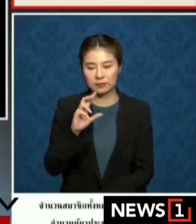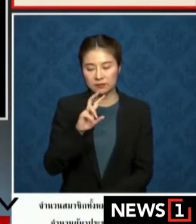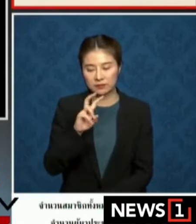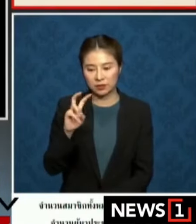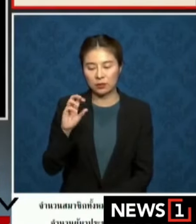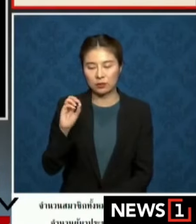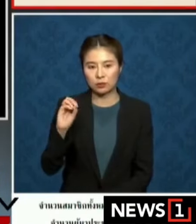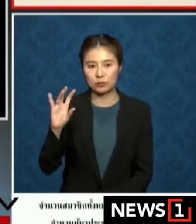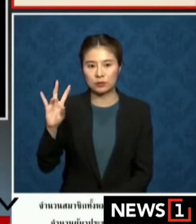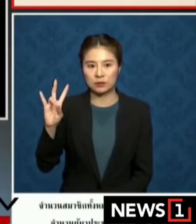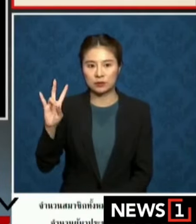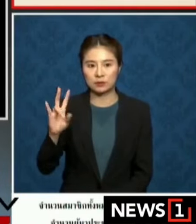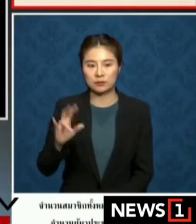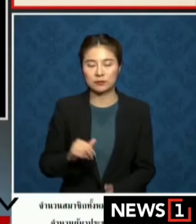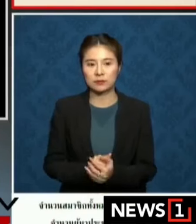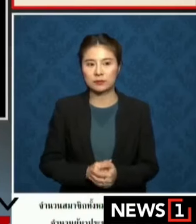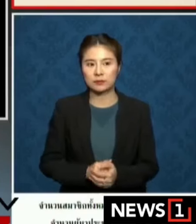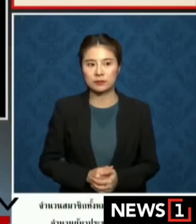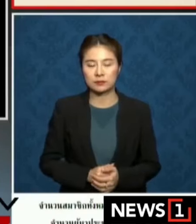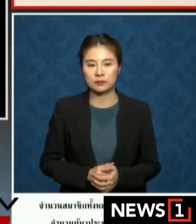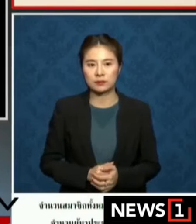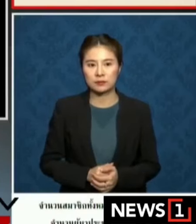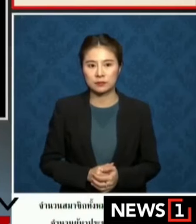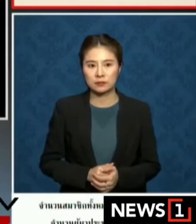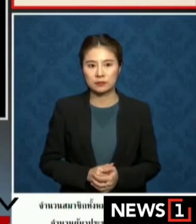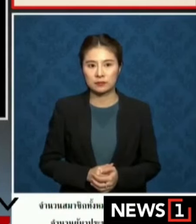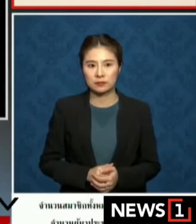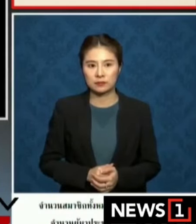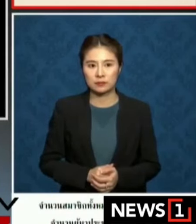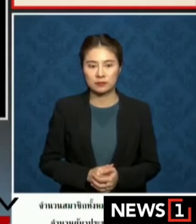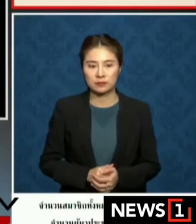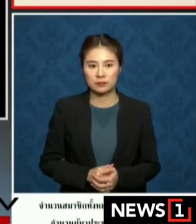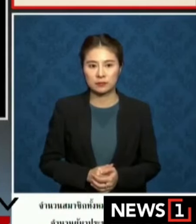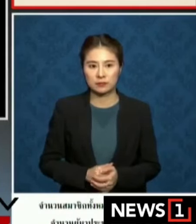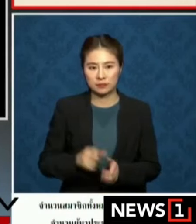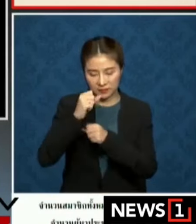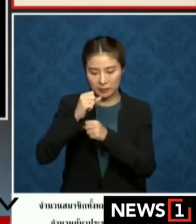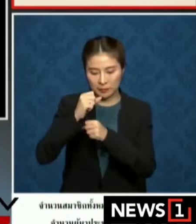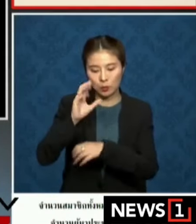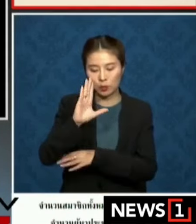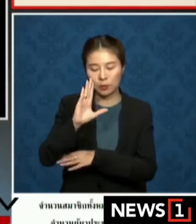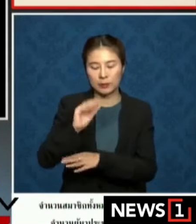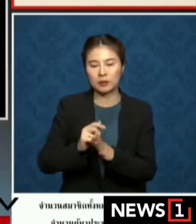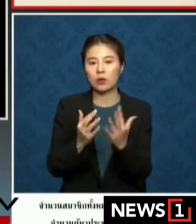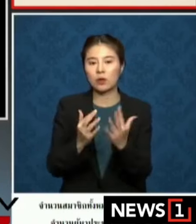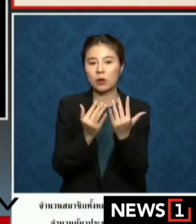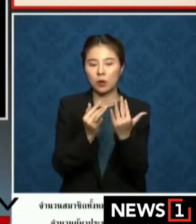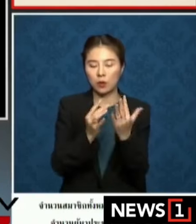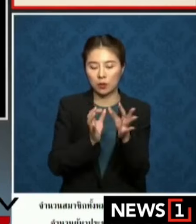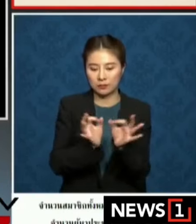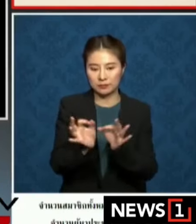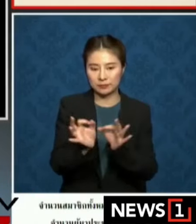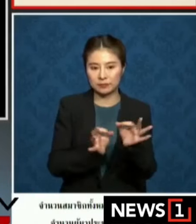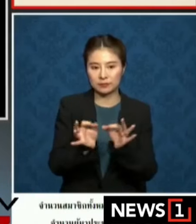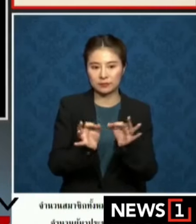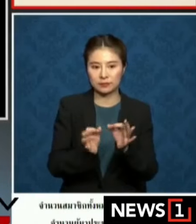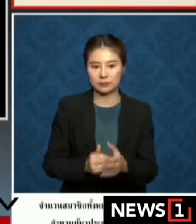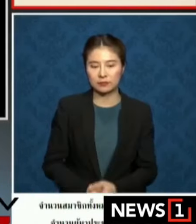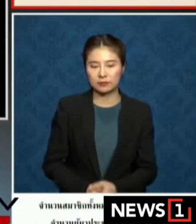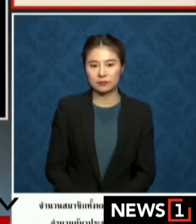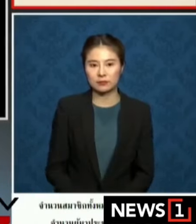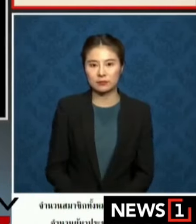ศาลอุทธรสั่งให้ยกฟ้องก็เท่ากับว่าการประเมินภาษีของกรมสรรพากรนั้นไม่ชอบและการยึดทรัพย์ 45ล้านบาท